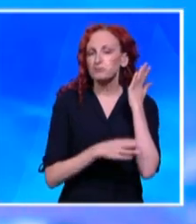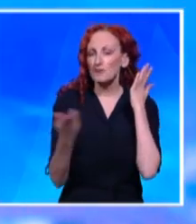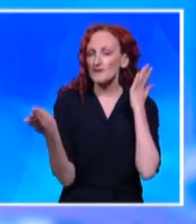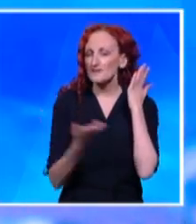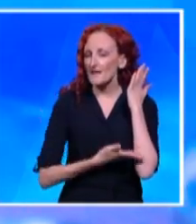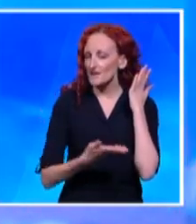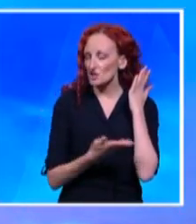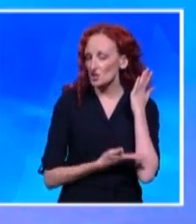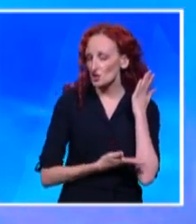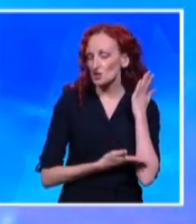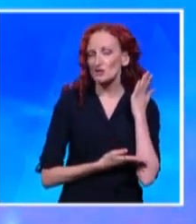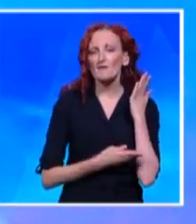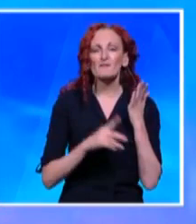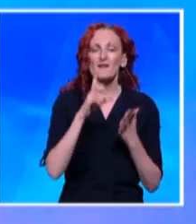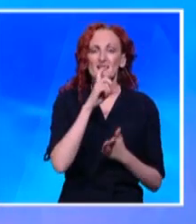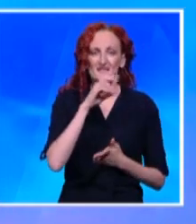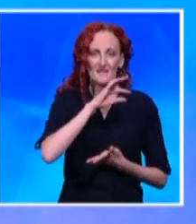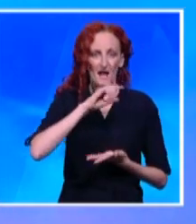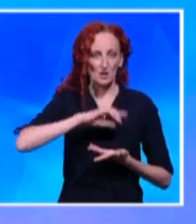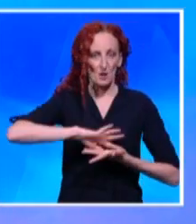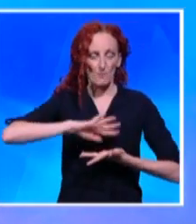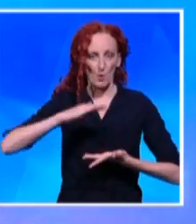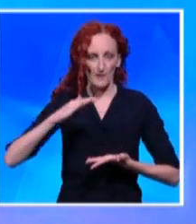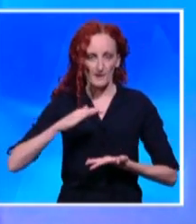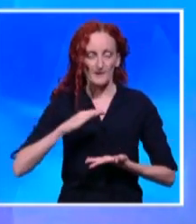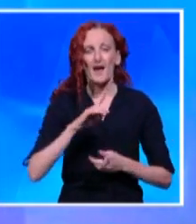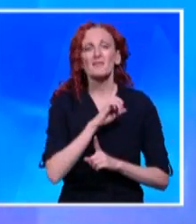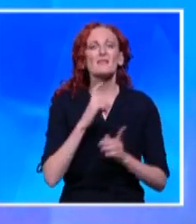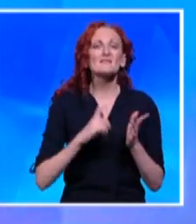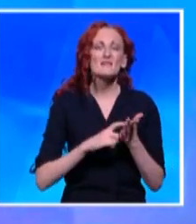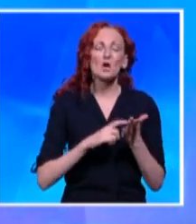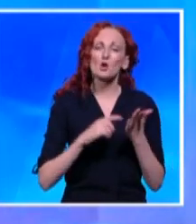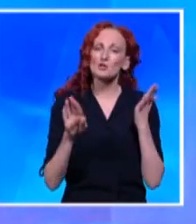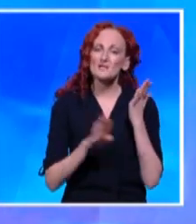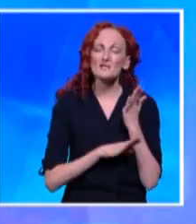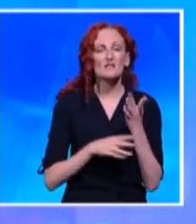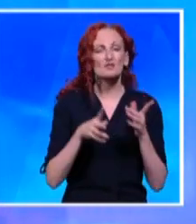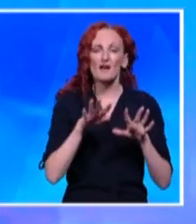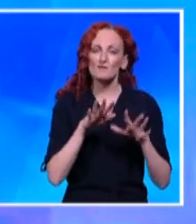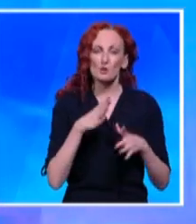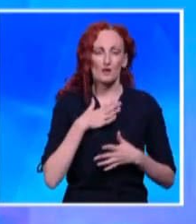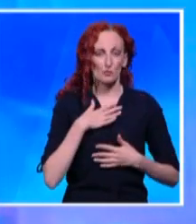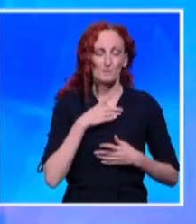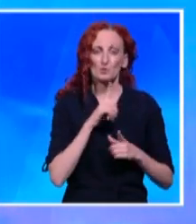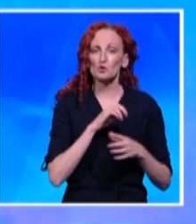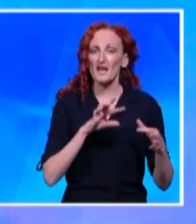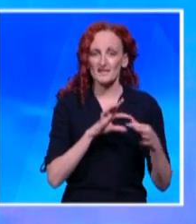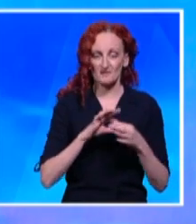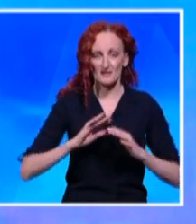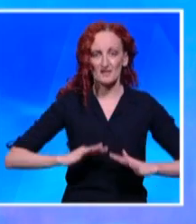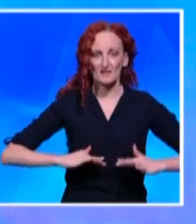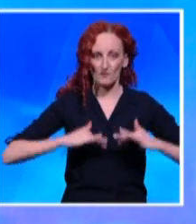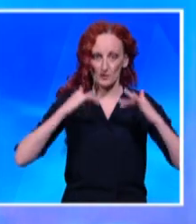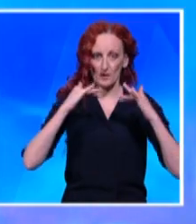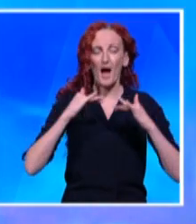Незаконна сеч вероятно има, но тя не бих казал, че е свързана с това, което видяхме. А какво е свързано с